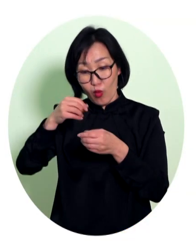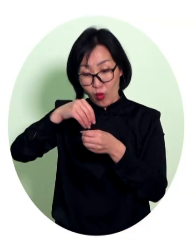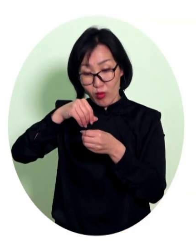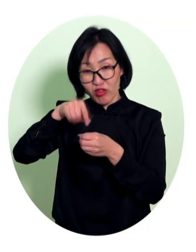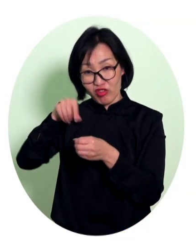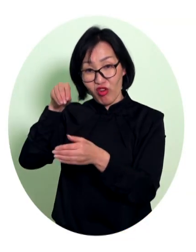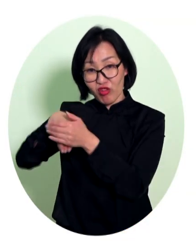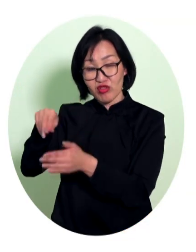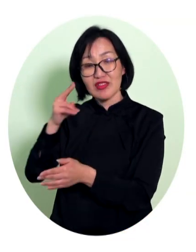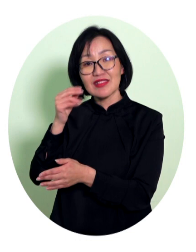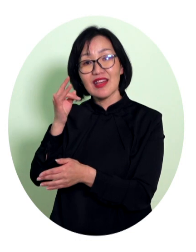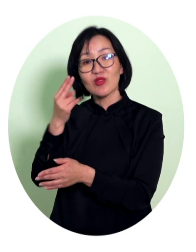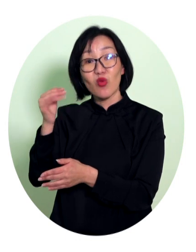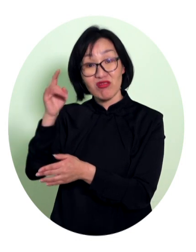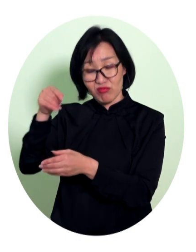байна.